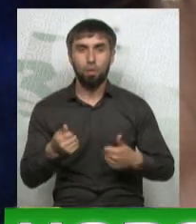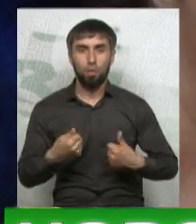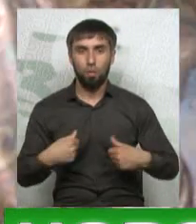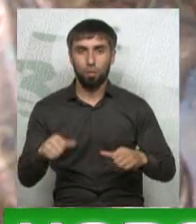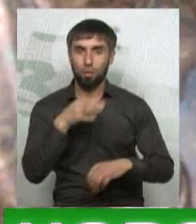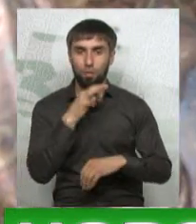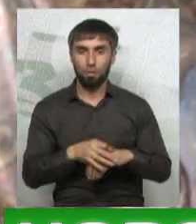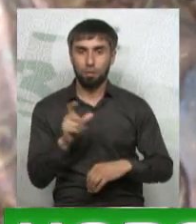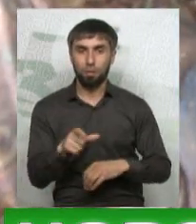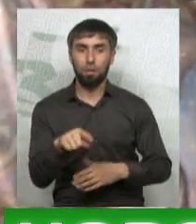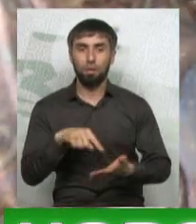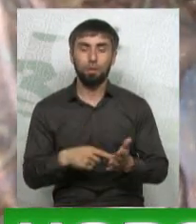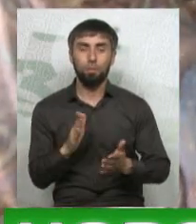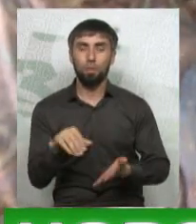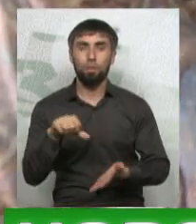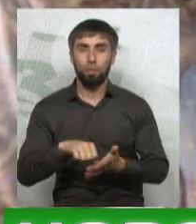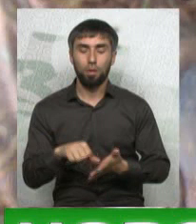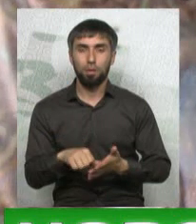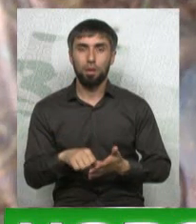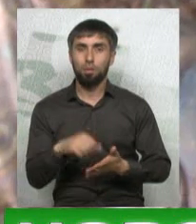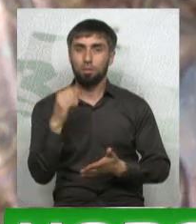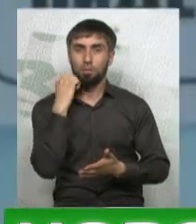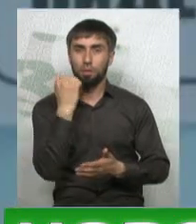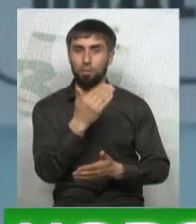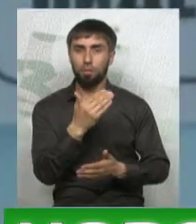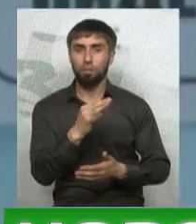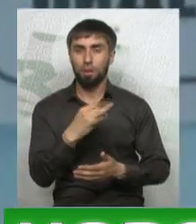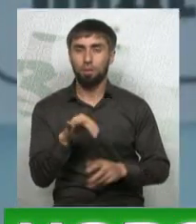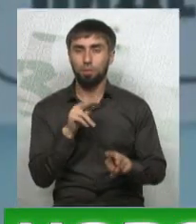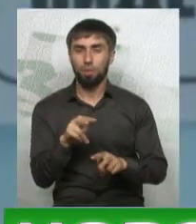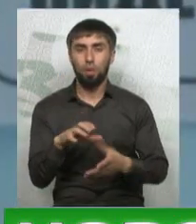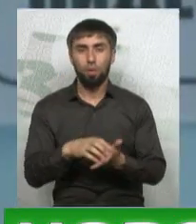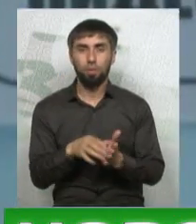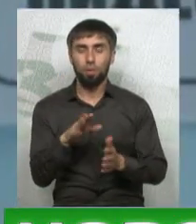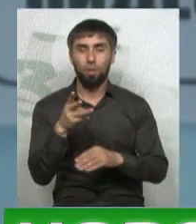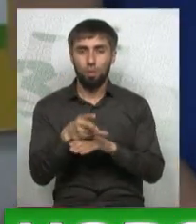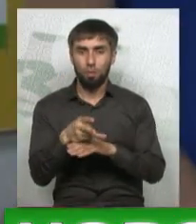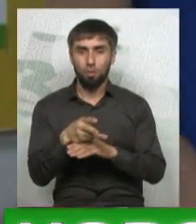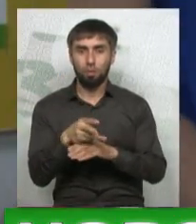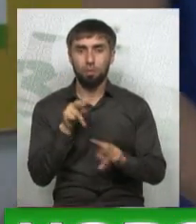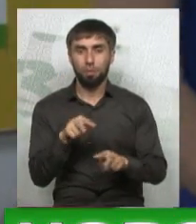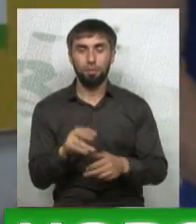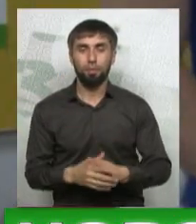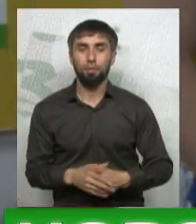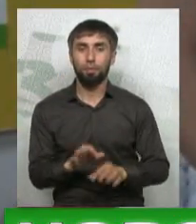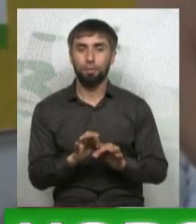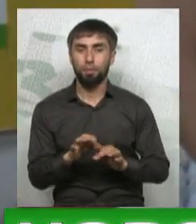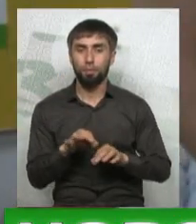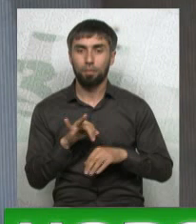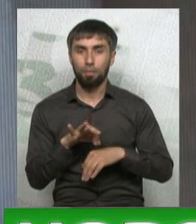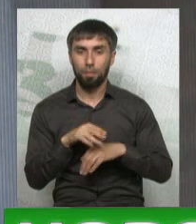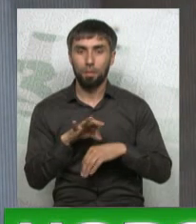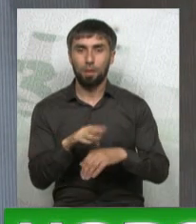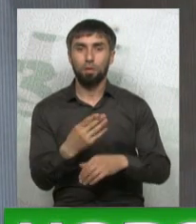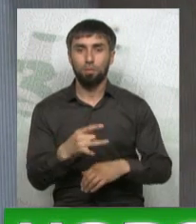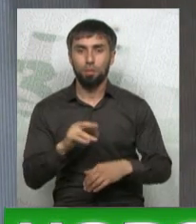комиссии. На пунктах будут присутствовать федеральные наблюдатели. Кабинеты оборудуют камерами видеонаблюдения. При пронесении шпаргалки